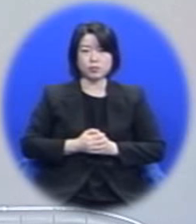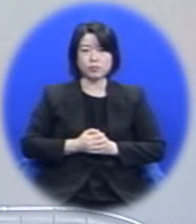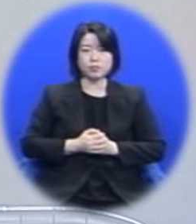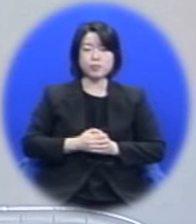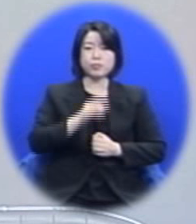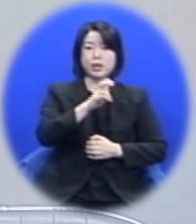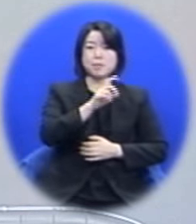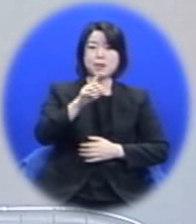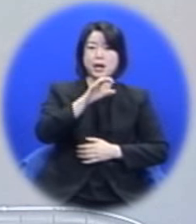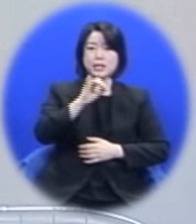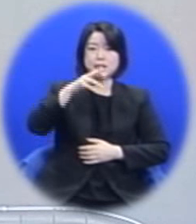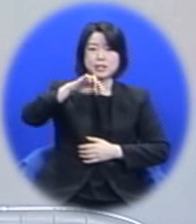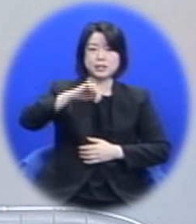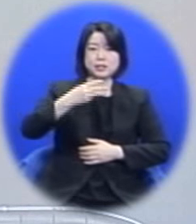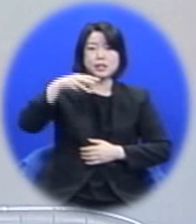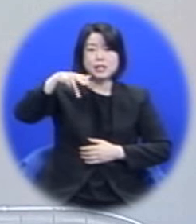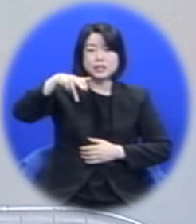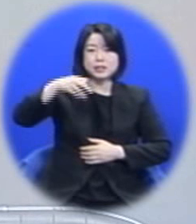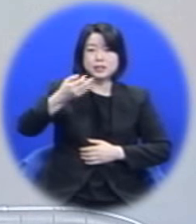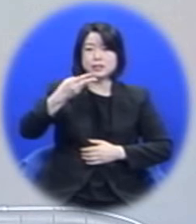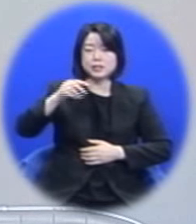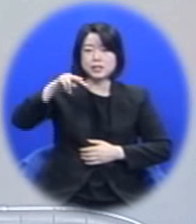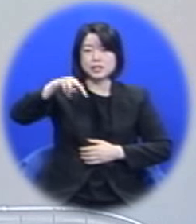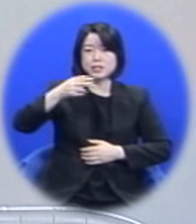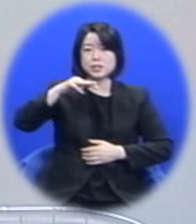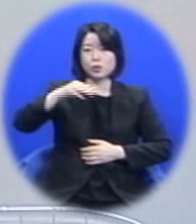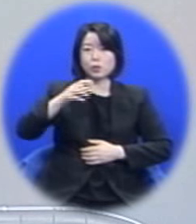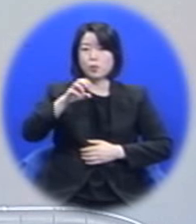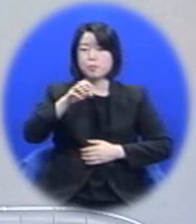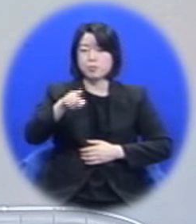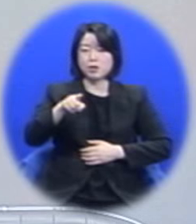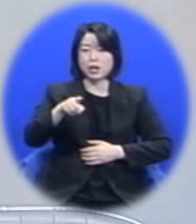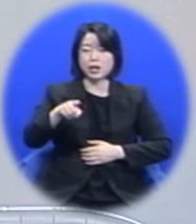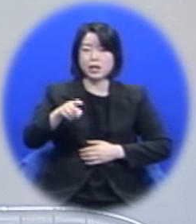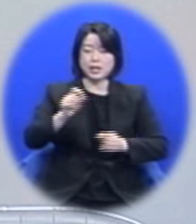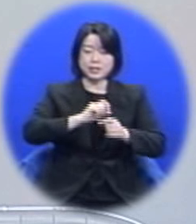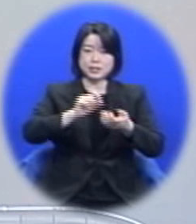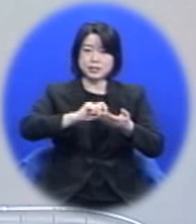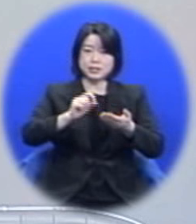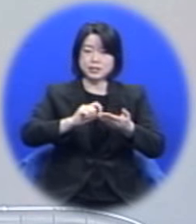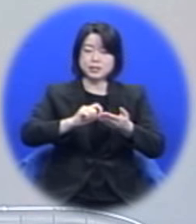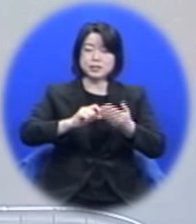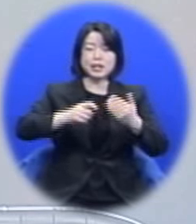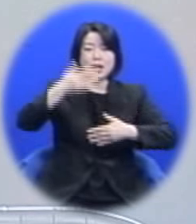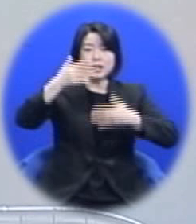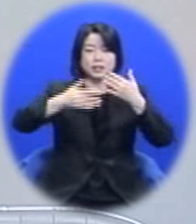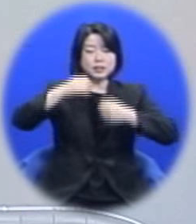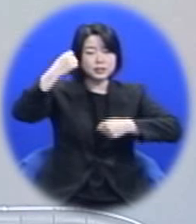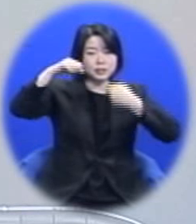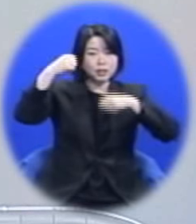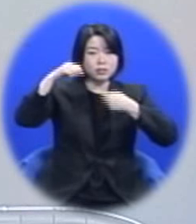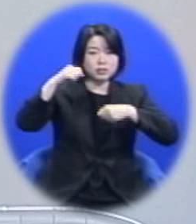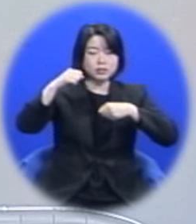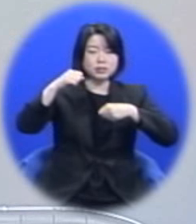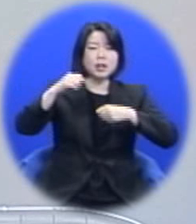마이클 크리스토퍼가 쓴 연극 검은 천사에 보면 그 독일